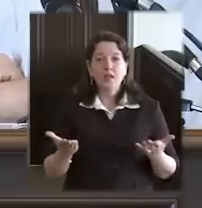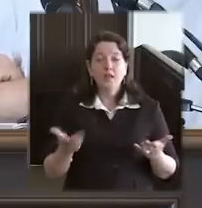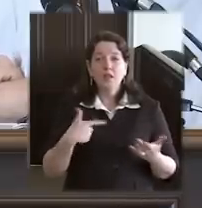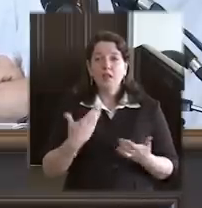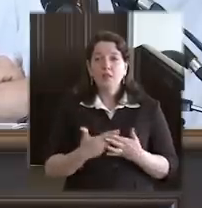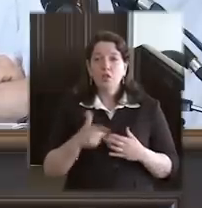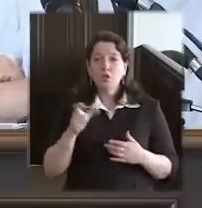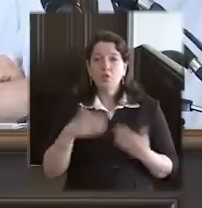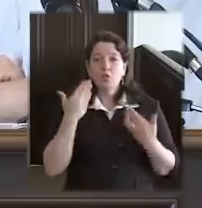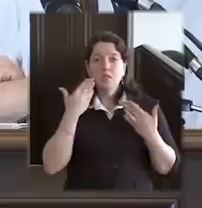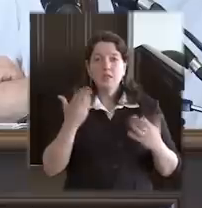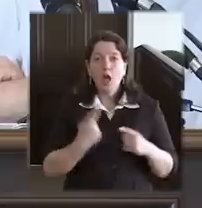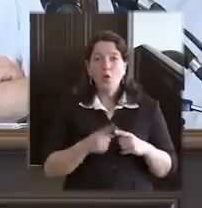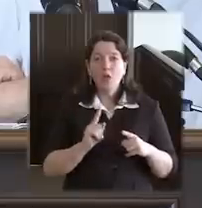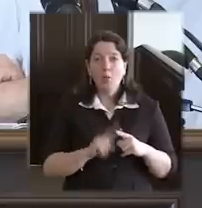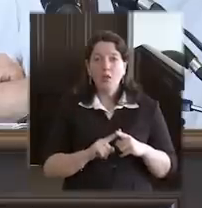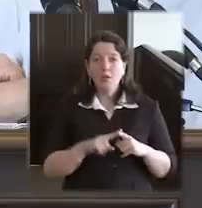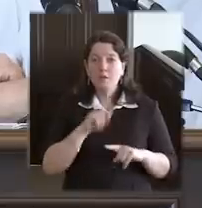Значит, полное неведение?